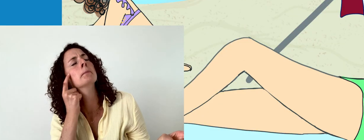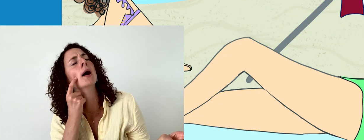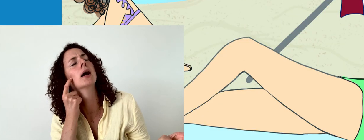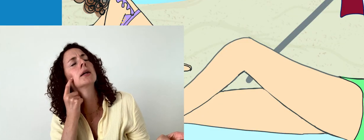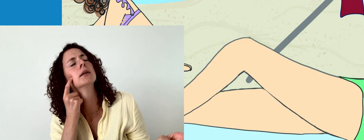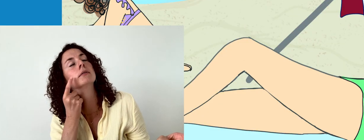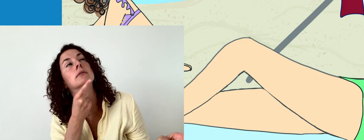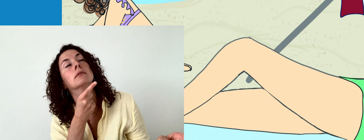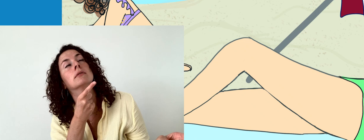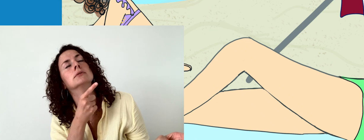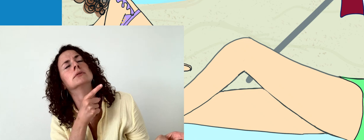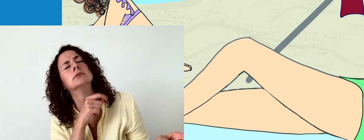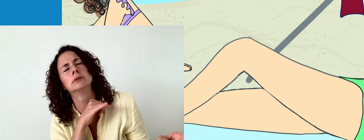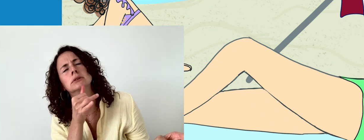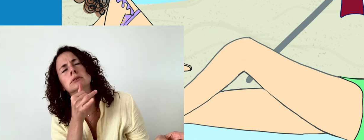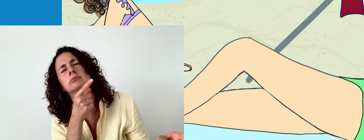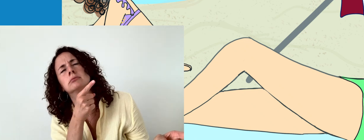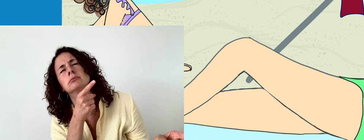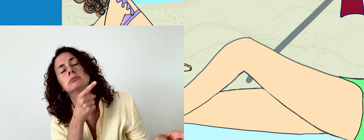Mare, ben jij dat?